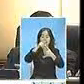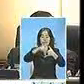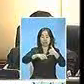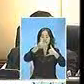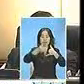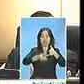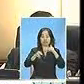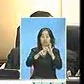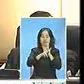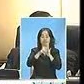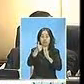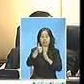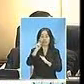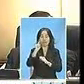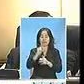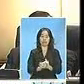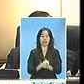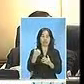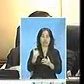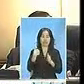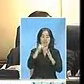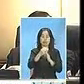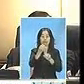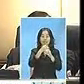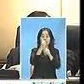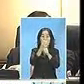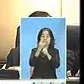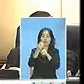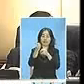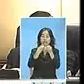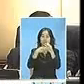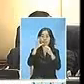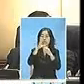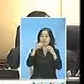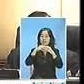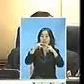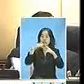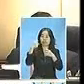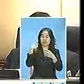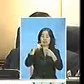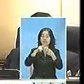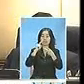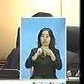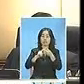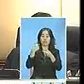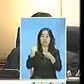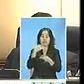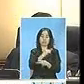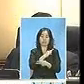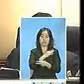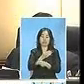ต้องห้ามนะครับก็ฟังทั้งท่านผู้อาวุโสจากฝ่ายค้านฟังทั้งท่านวุฒิสมาชิก